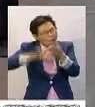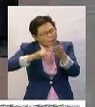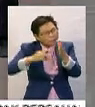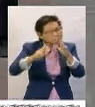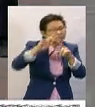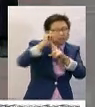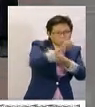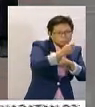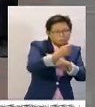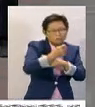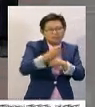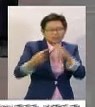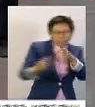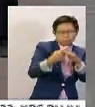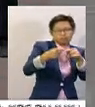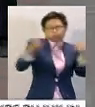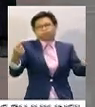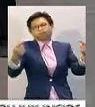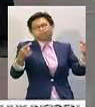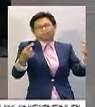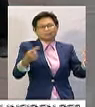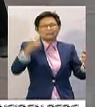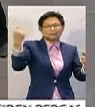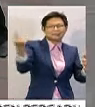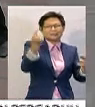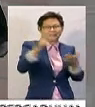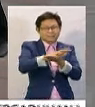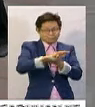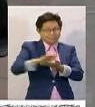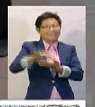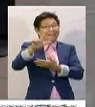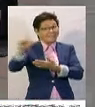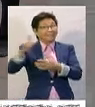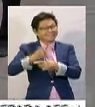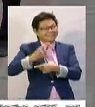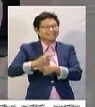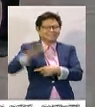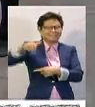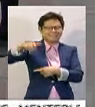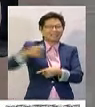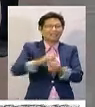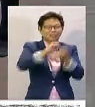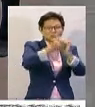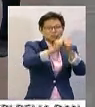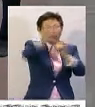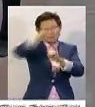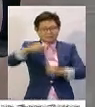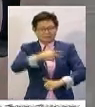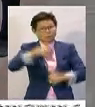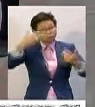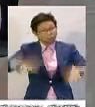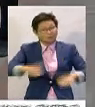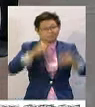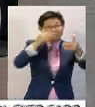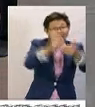menimbulkan kontroversi. Itu yang sepatutnya berlaku. Sentiasa bersih lah. Ya, itu dia. Ya, betul. Ya, ya. Apapun sukan Asia di Jakarta sudah